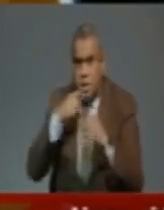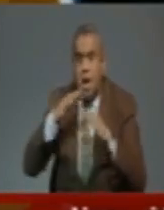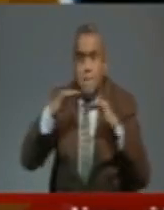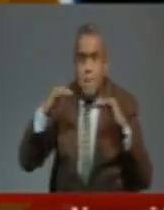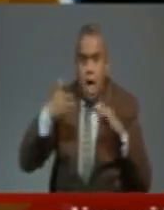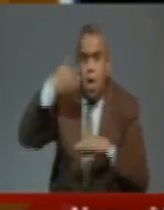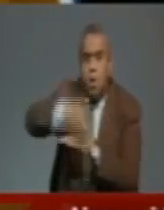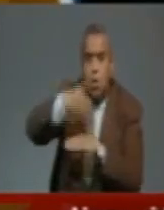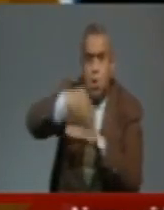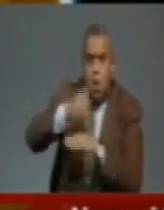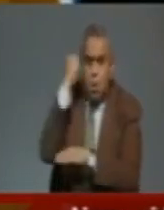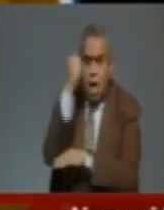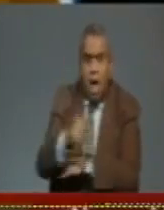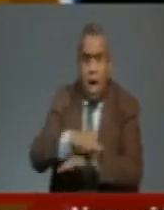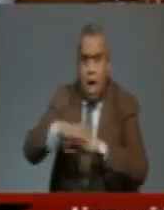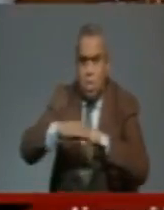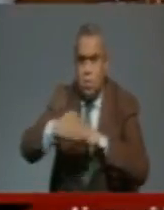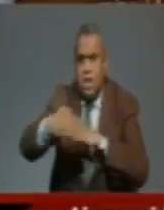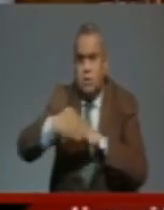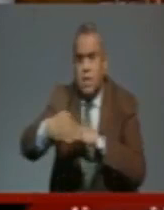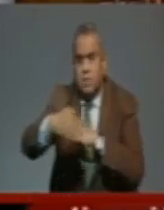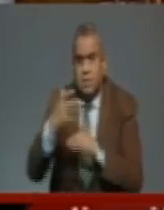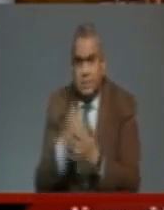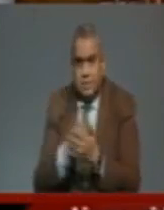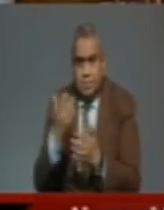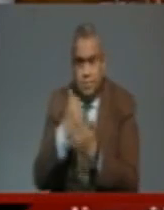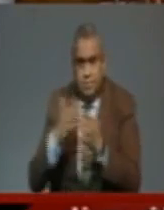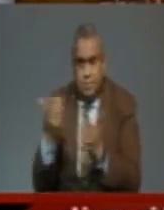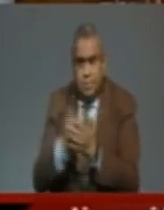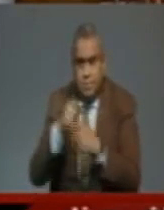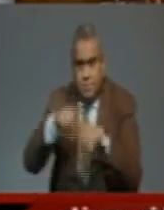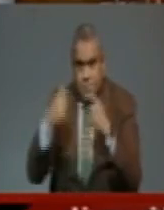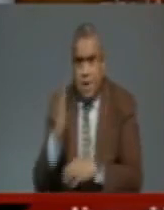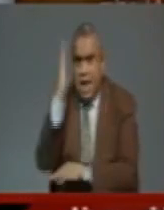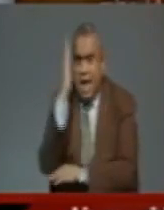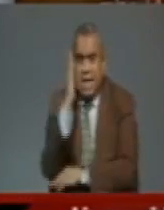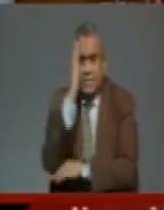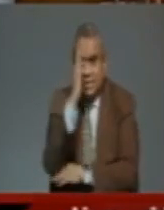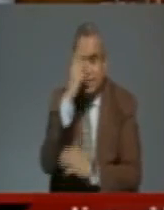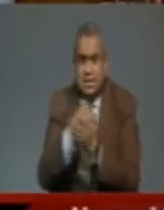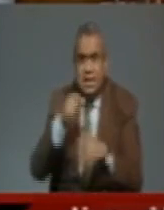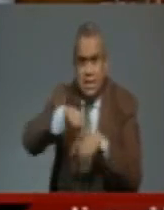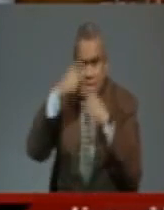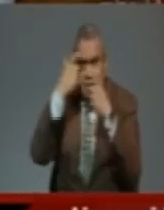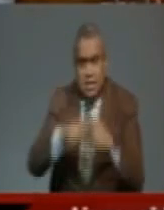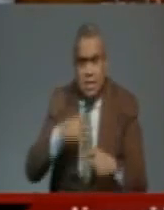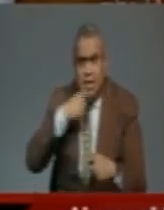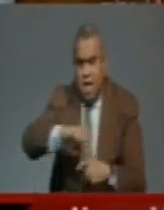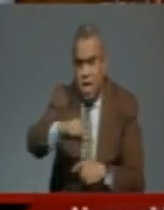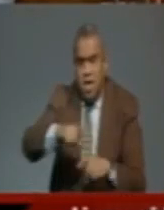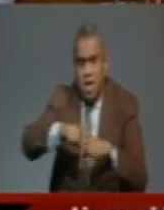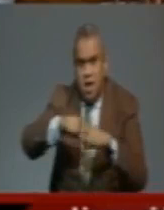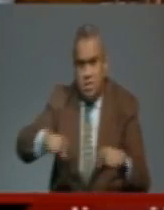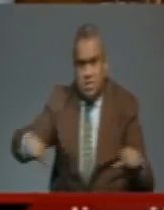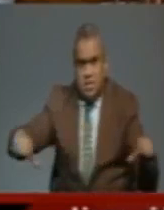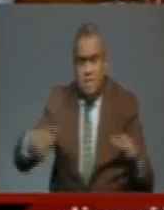نردم في البحر بالاسلوب ده احنا بنعمل سيادتك خوازيق ثم نعمل عليها الرصيف بتاع او سقف الرصيف بالخرسانه عشان